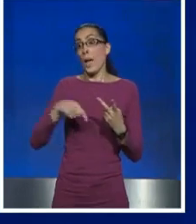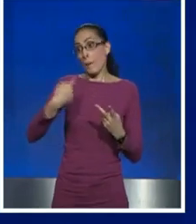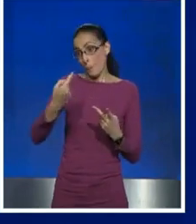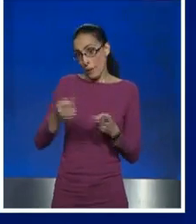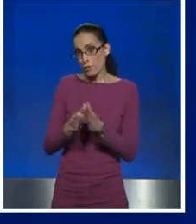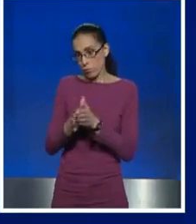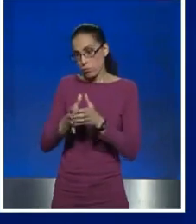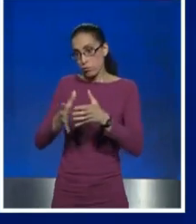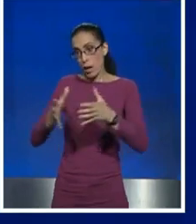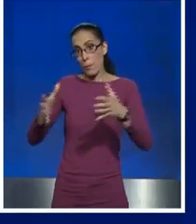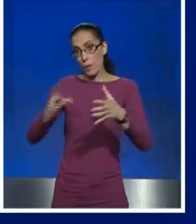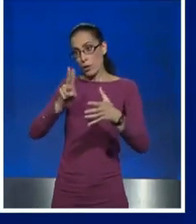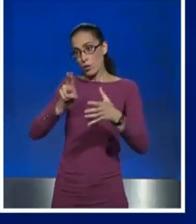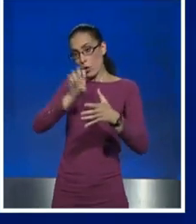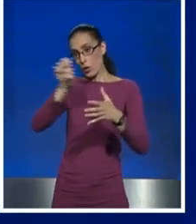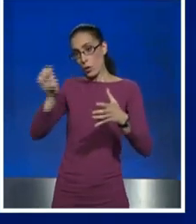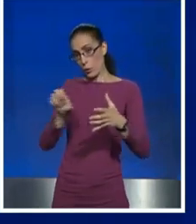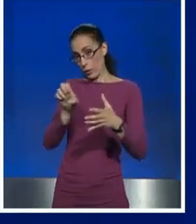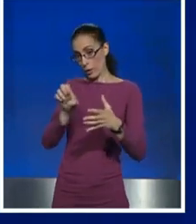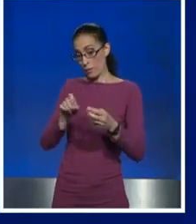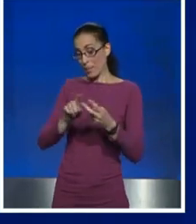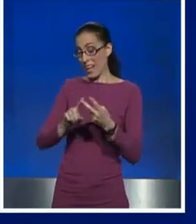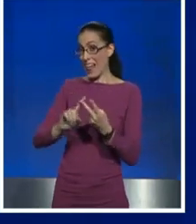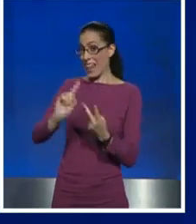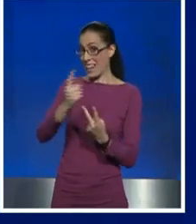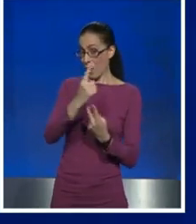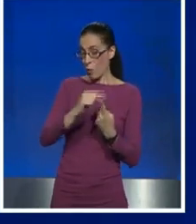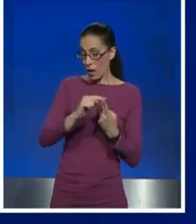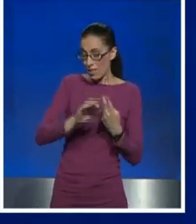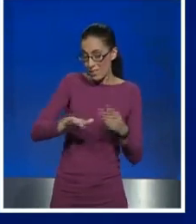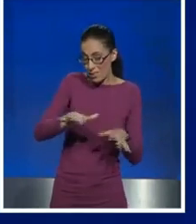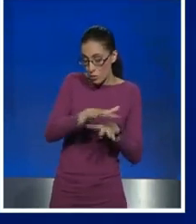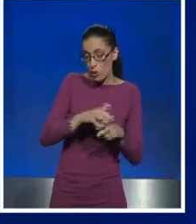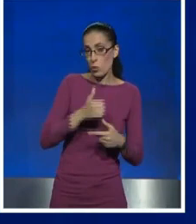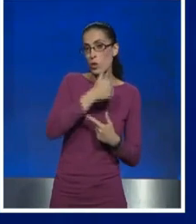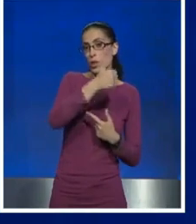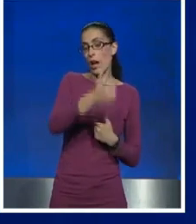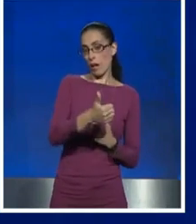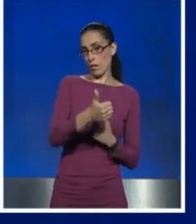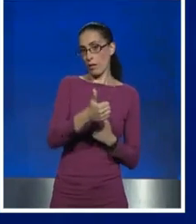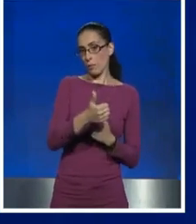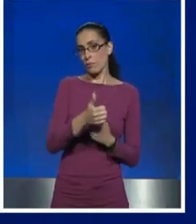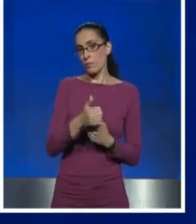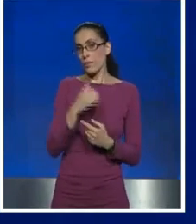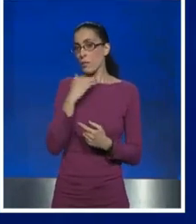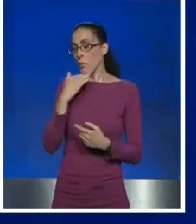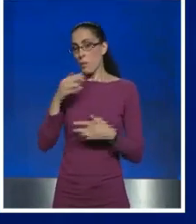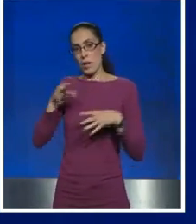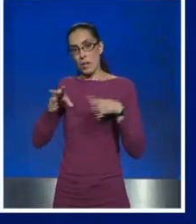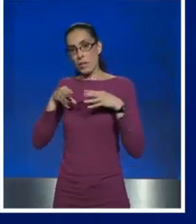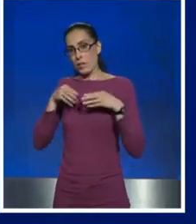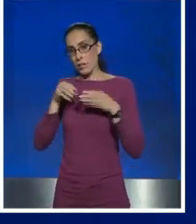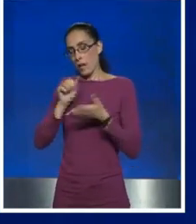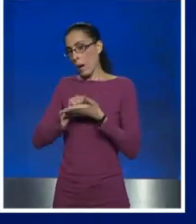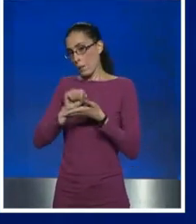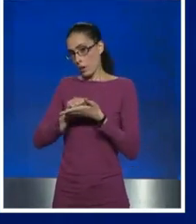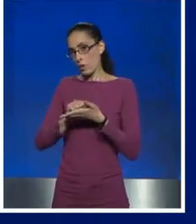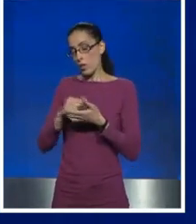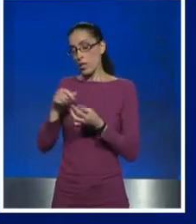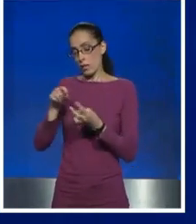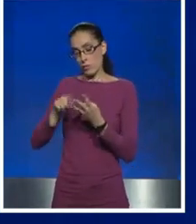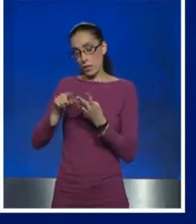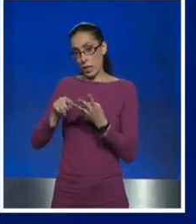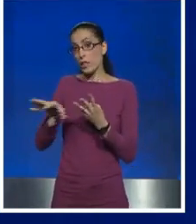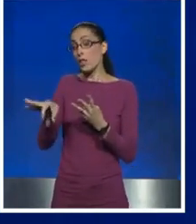inkabbru, imma ma nkabbrux qabel ma nkunu f'sitwazzjoni aħjar milli aħna llum. Ma naqbilx imma illi għandna l-option u